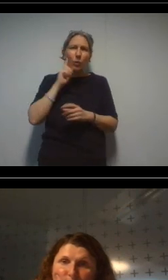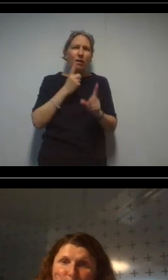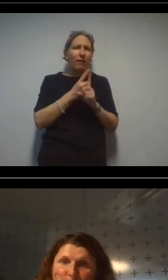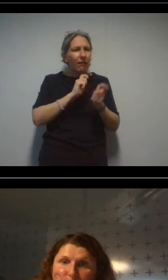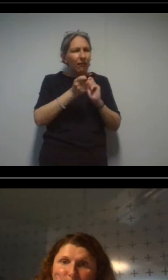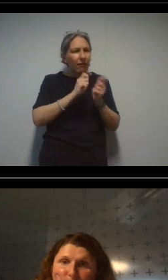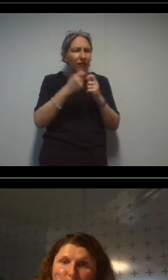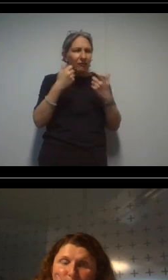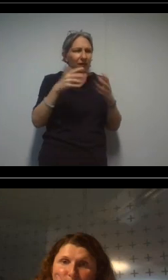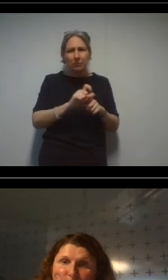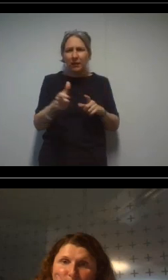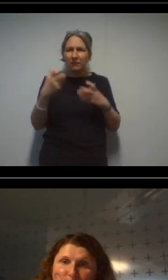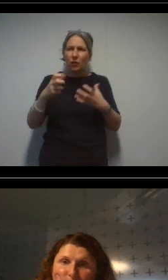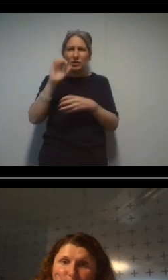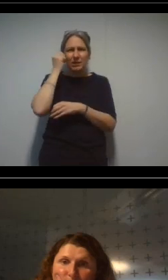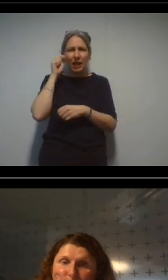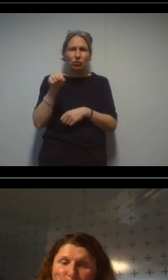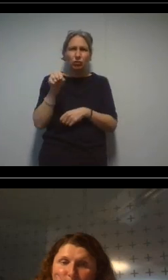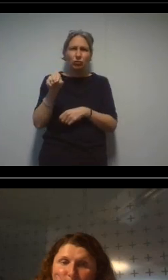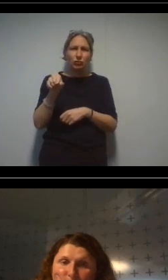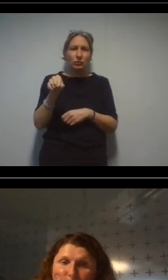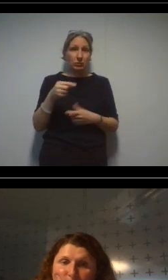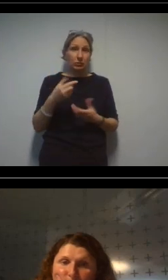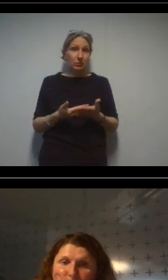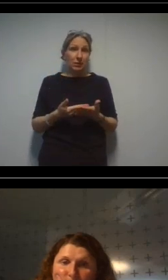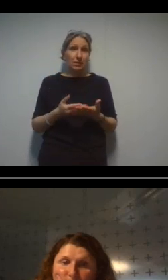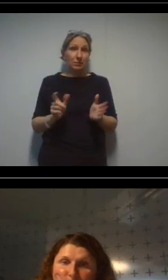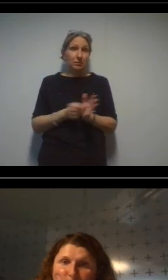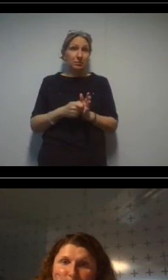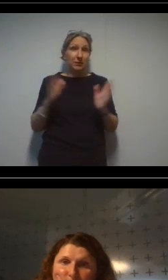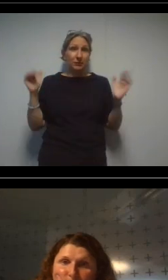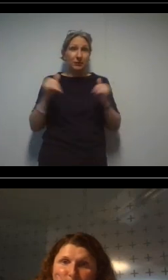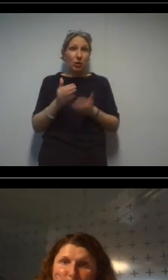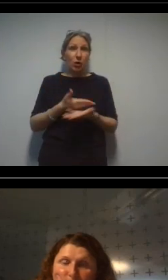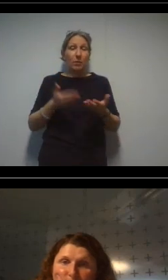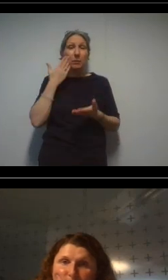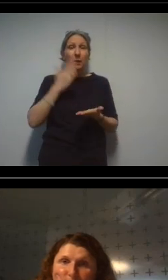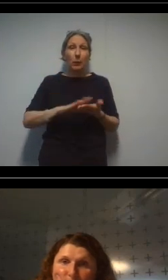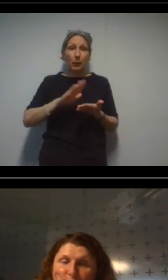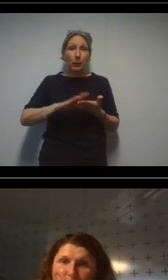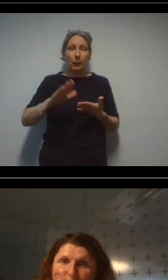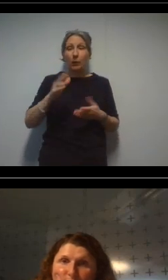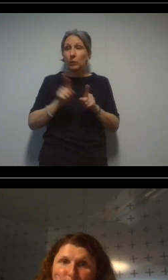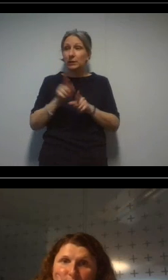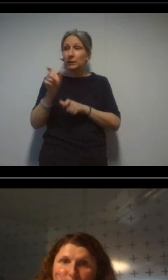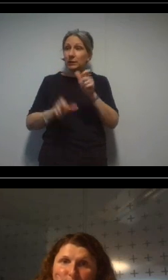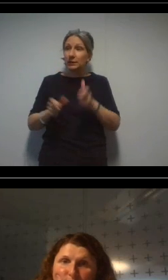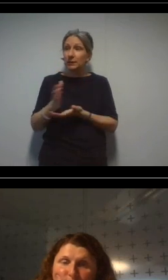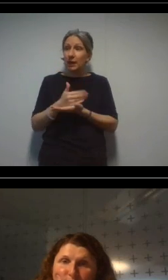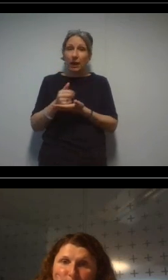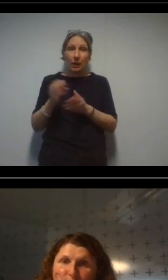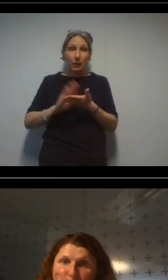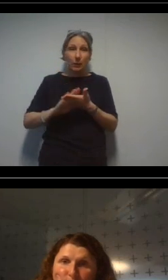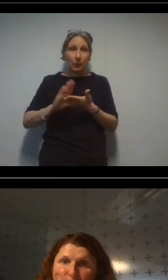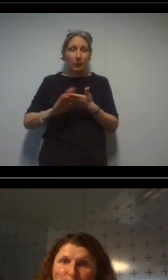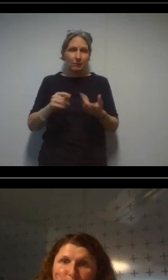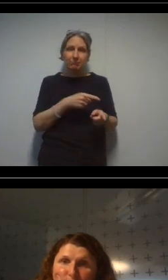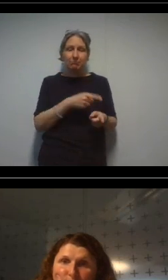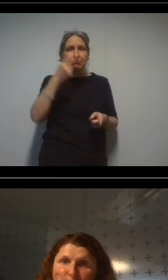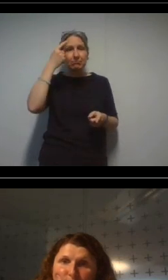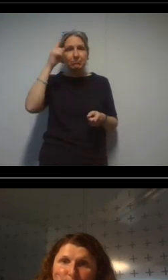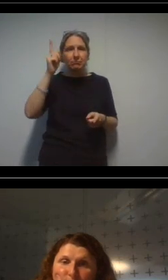au forum. Et c'est des jeunes qui, sans ce forum et sans la présence des salariés ce jour-là, n'auraient pas imaginé aller plus loin, n'auraient